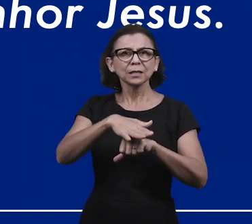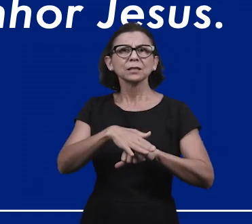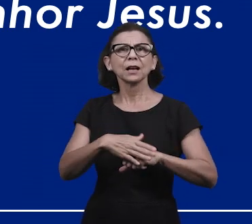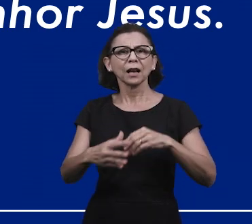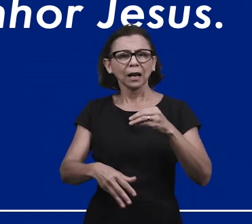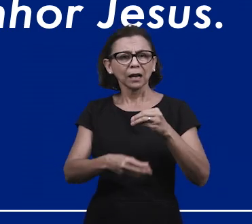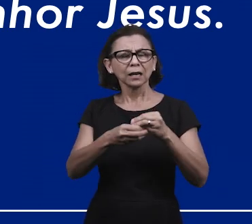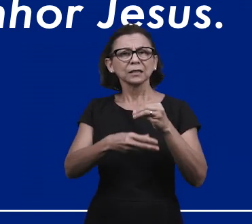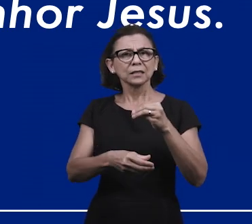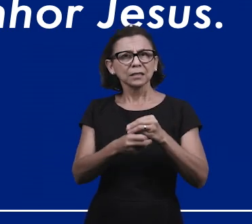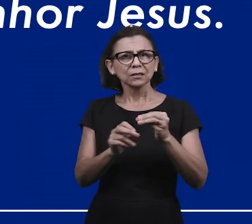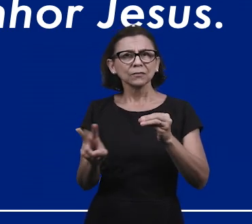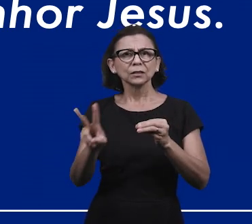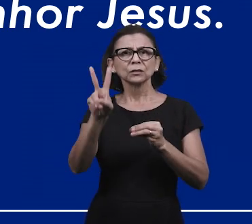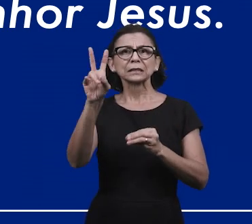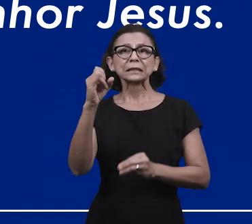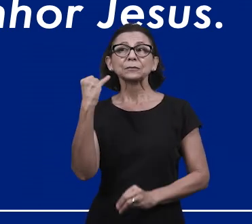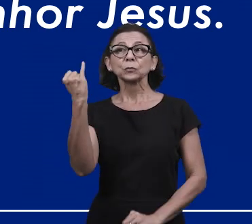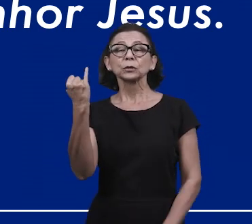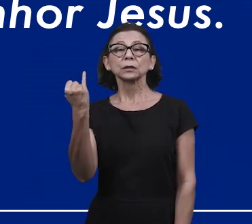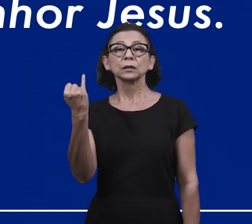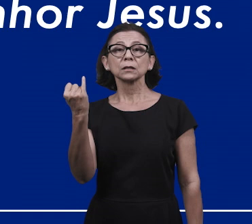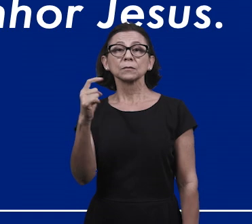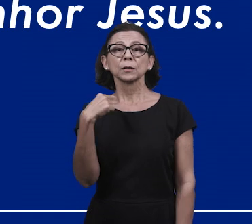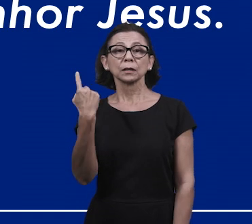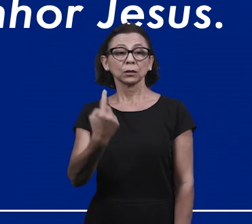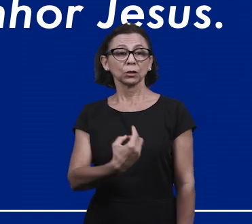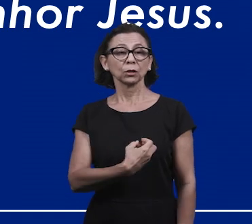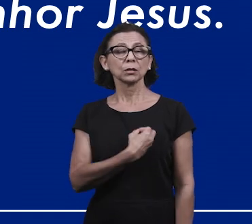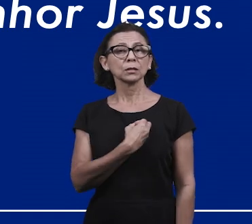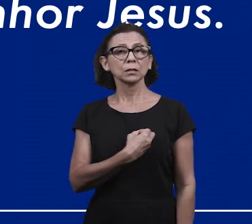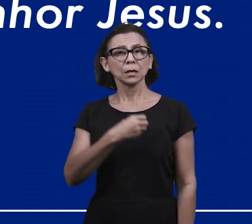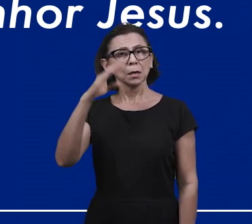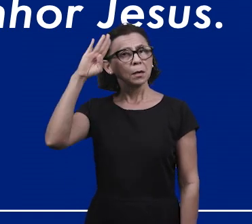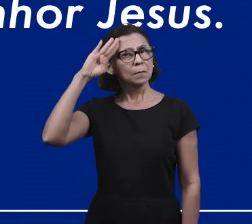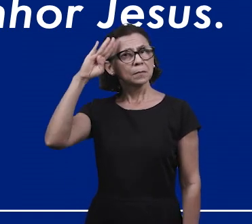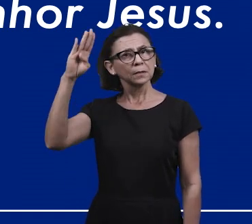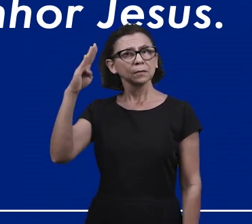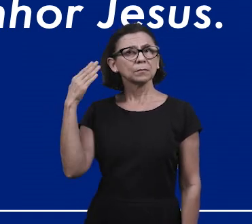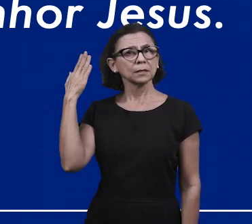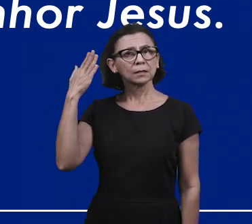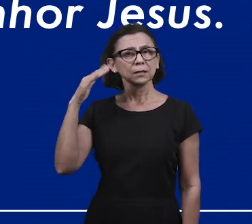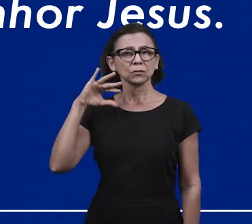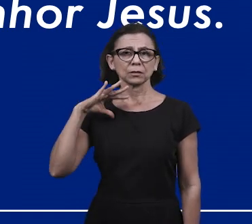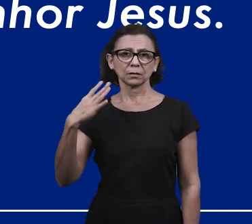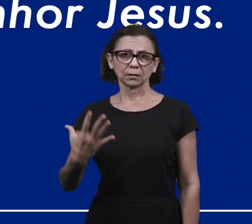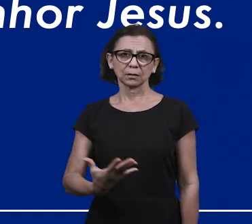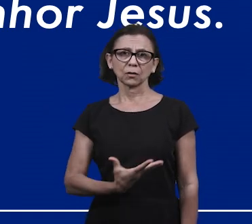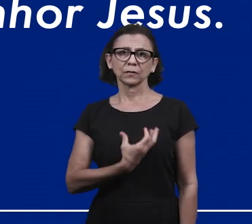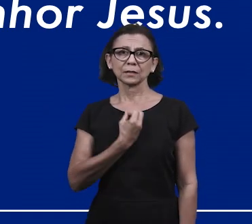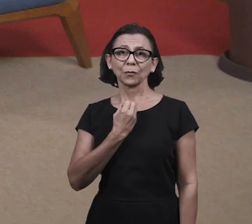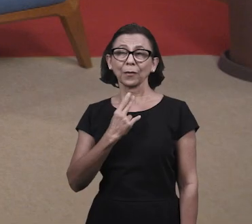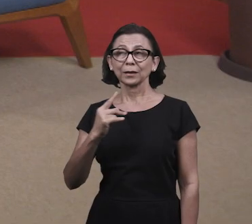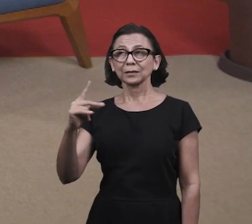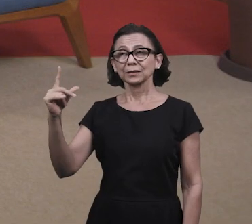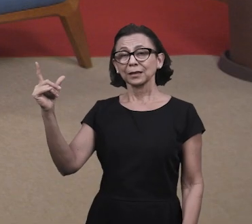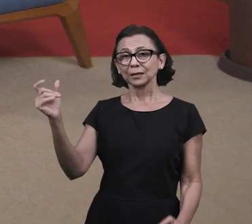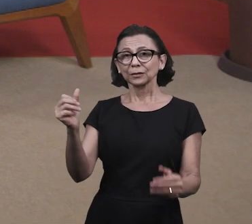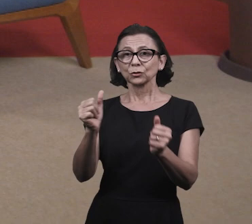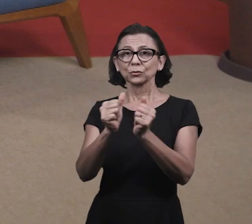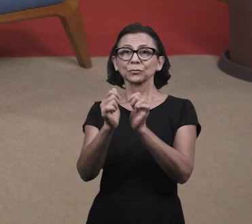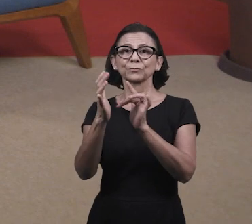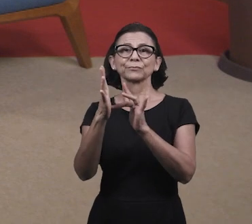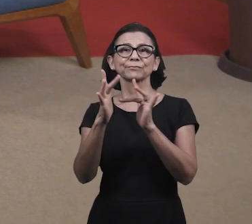de communication peut transmettre, car il rajoute des valeurs essentielles pour nos vies, principalement le message du